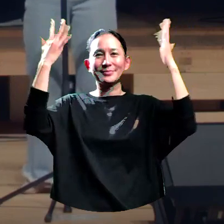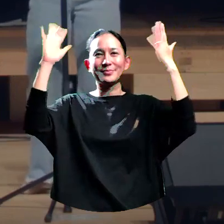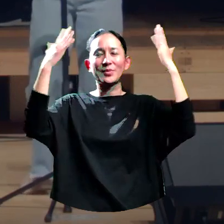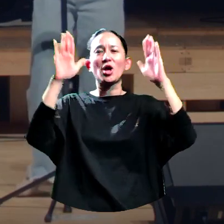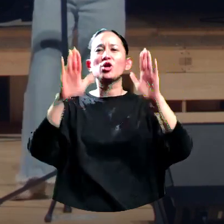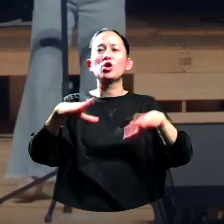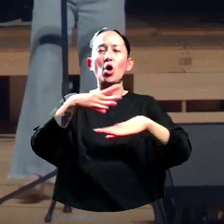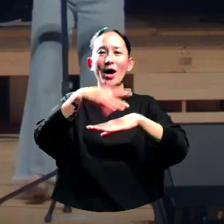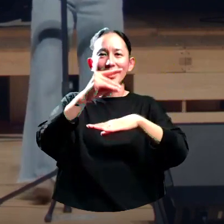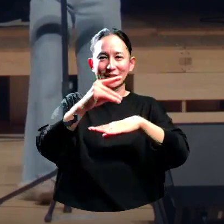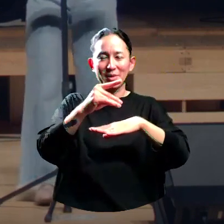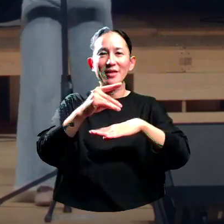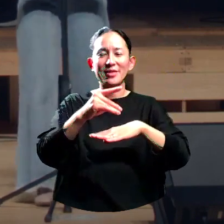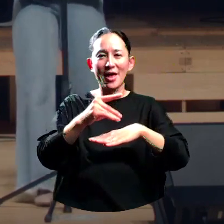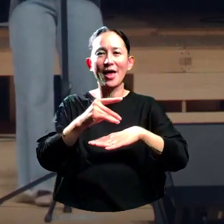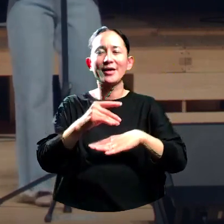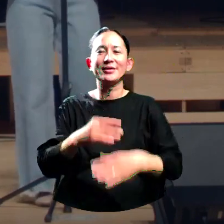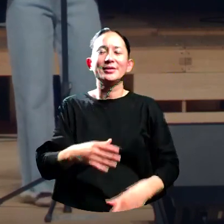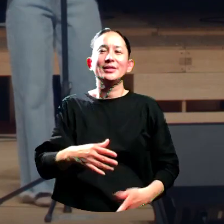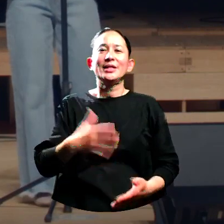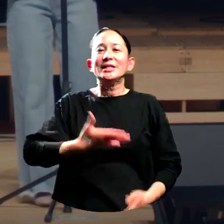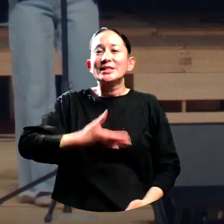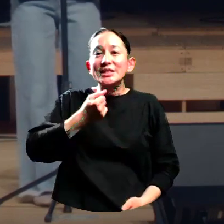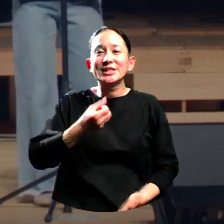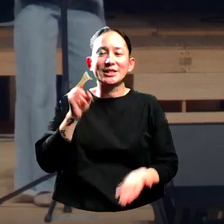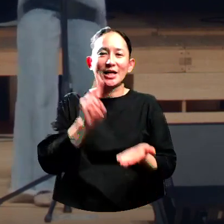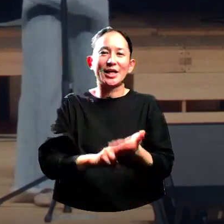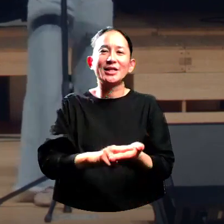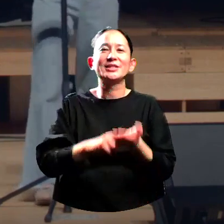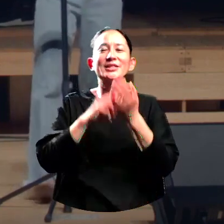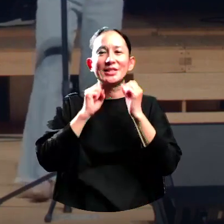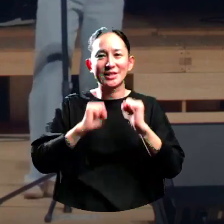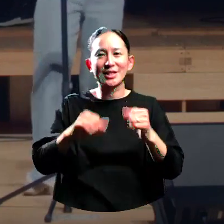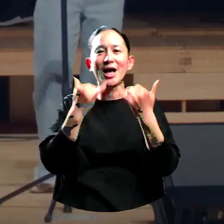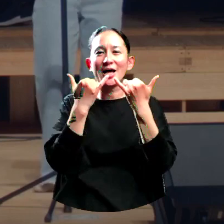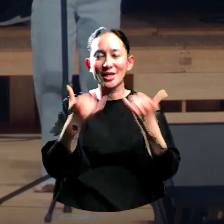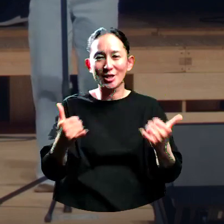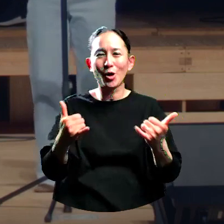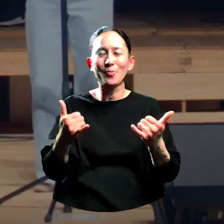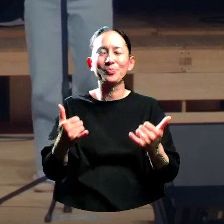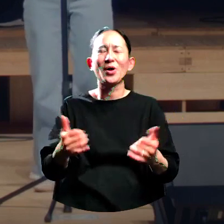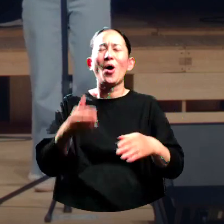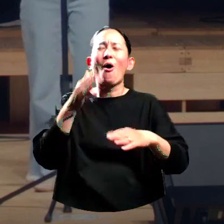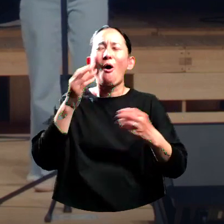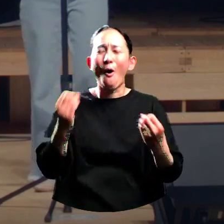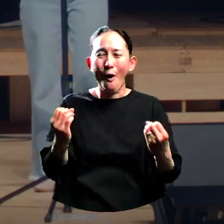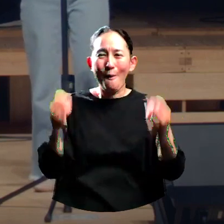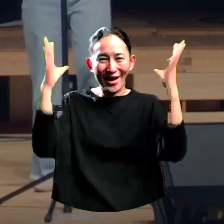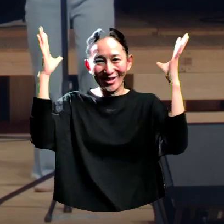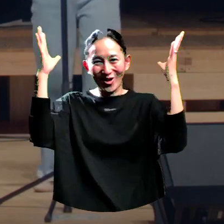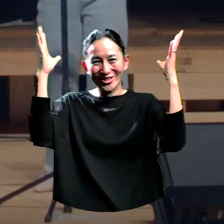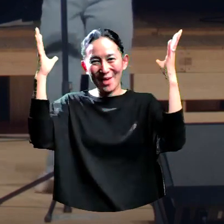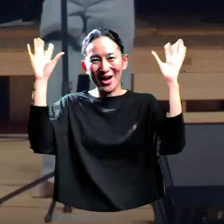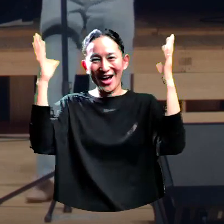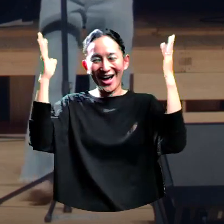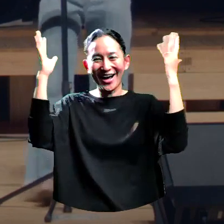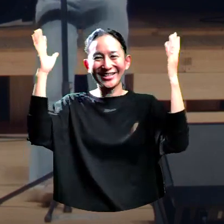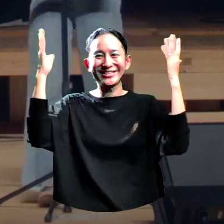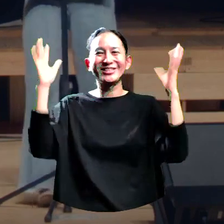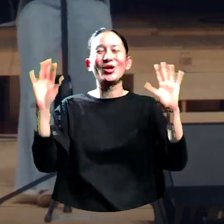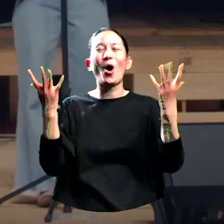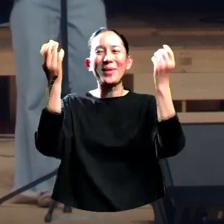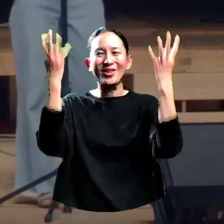今日初めてイエス様を決心するという決心をされた方々、おめでとうございます。心から歓迎します。 If you have decided to accept Jesus Christ as a